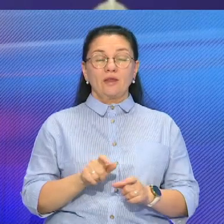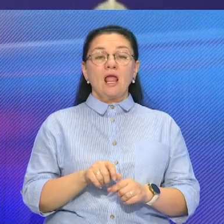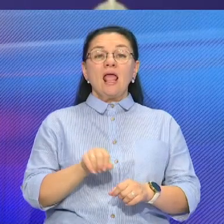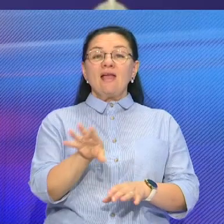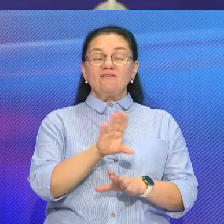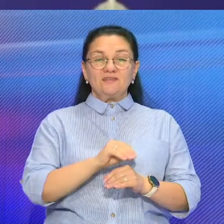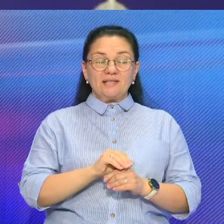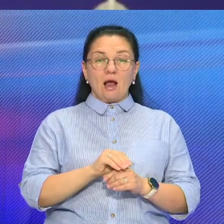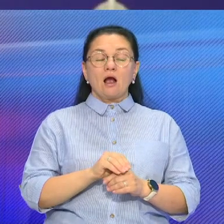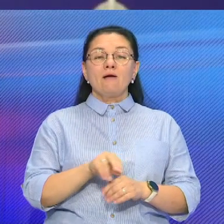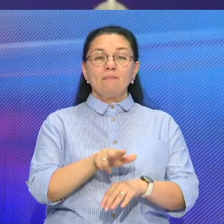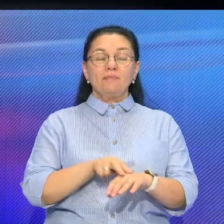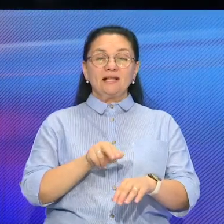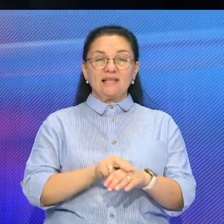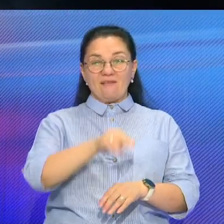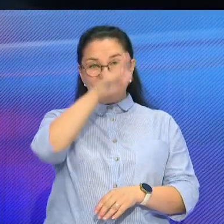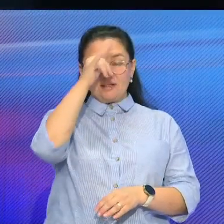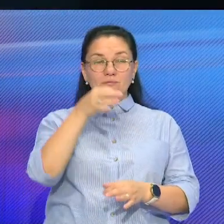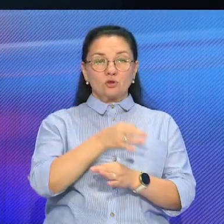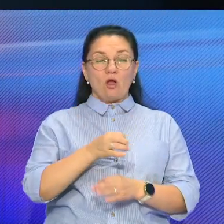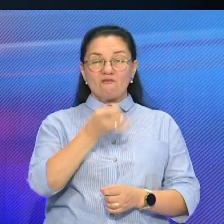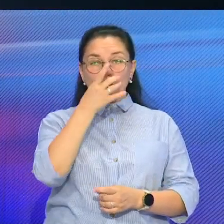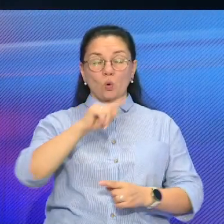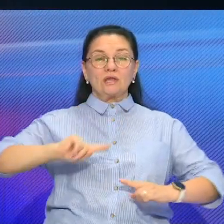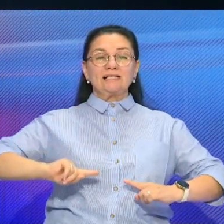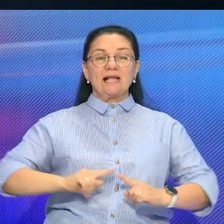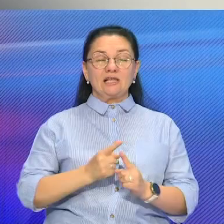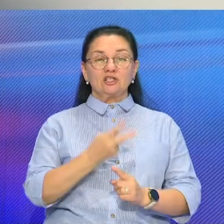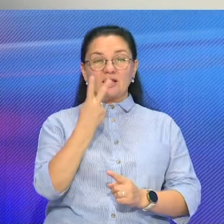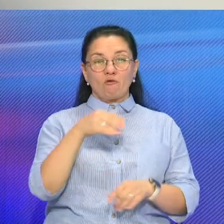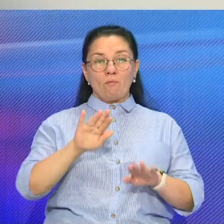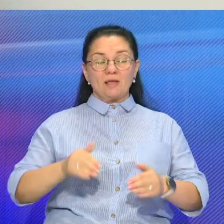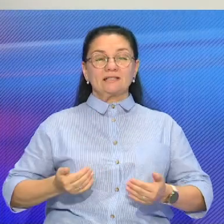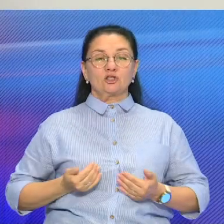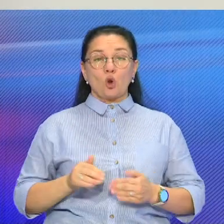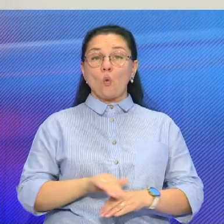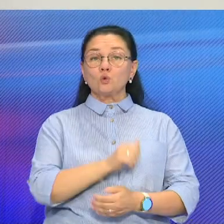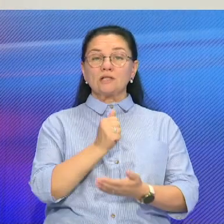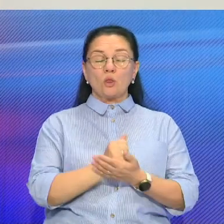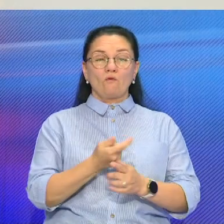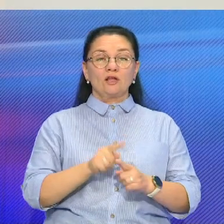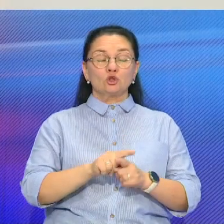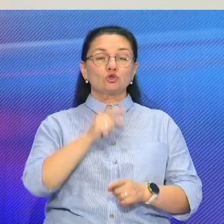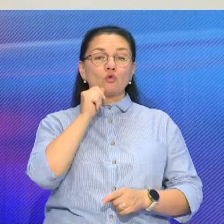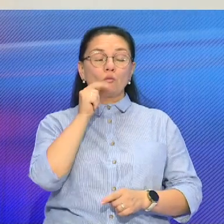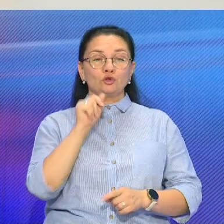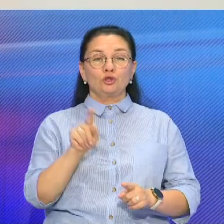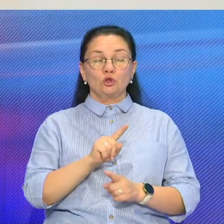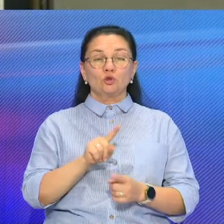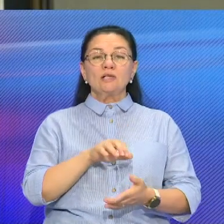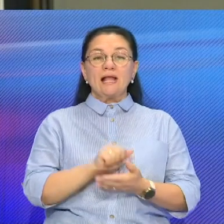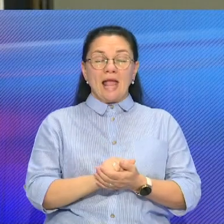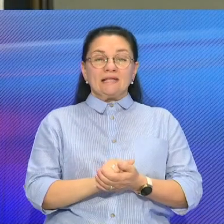Оперативниками в сфере нравов ОВД Витебщины в Гродно задержано двое местных жителей. Установлено, что мужчины использовали для занятия